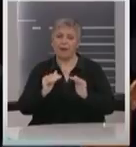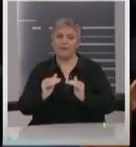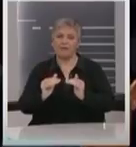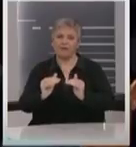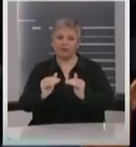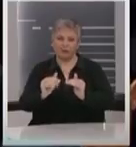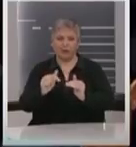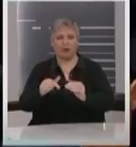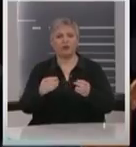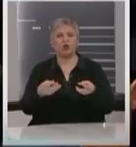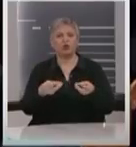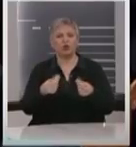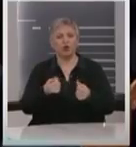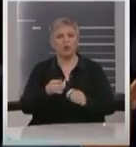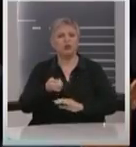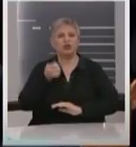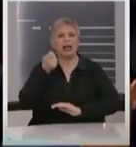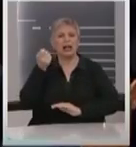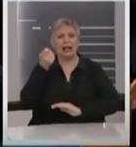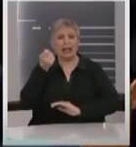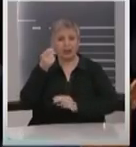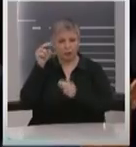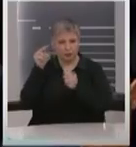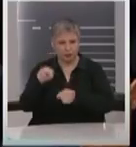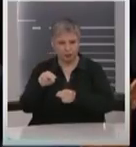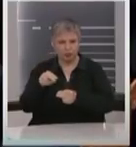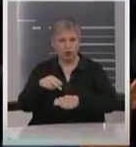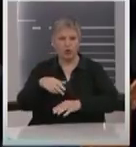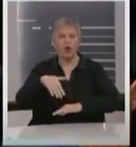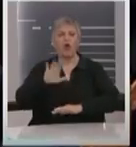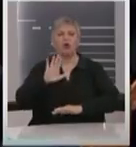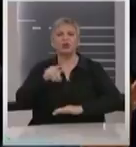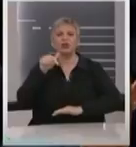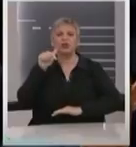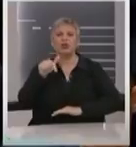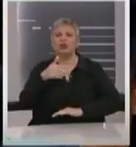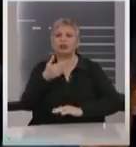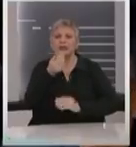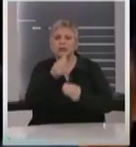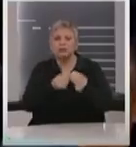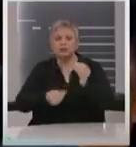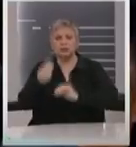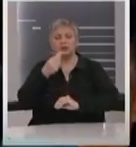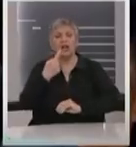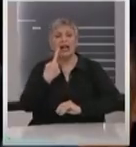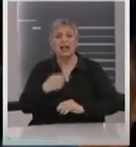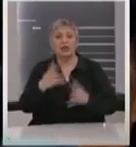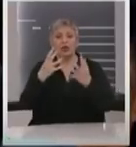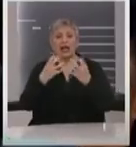χρέος όχι μόνο δεν θα έχει μειωθεί, αλλά θα έχει ανέβει στο 195 του ΑΕΠ. Και το πιο